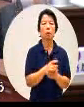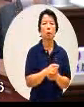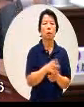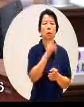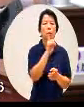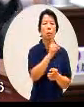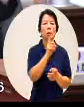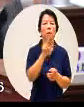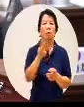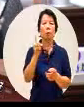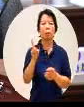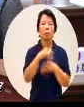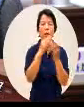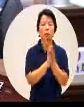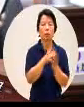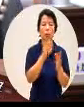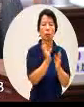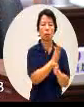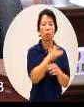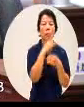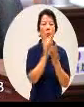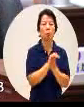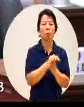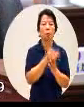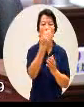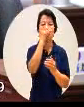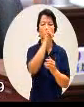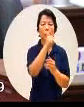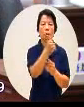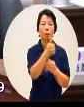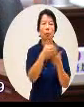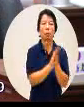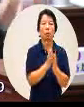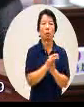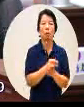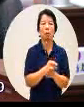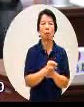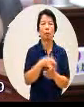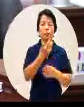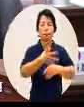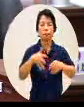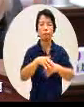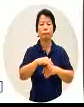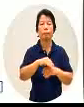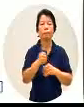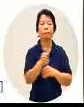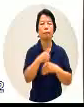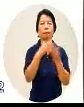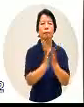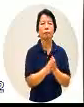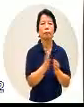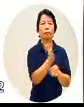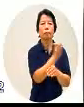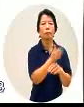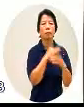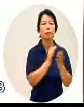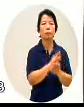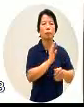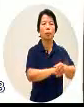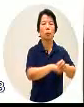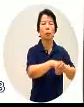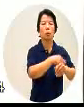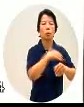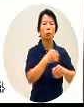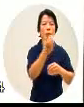左邊這個呢是叫做凱恩斯右邊呢是海耶克凱恩斯呢是左派經濟學的